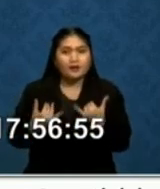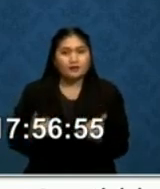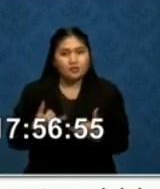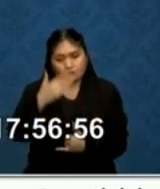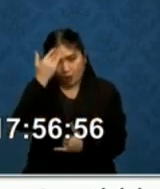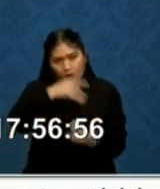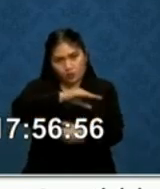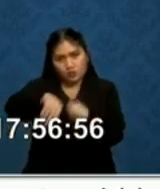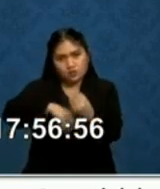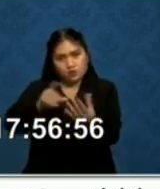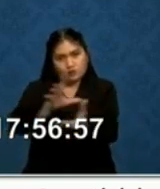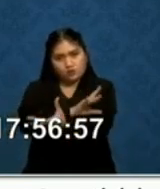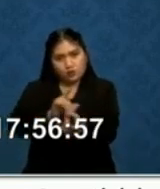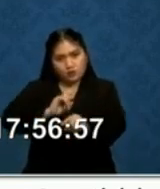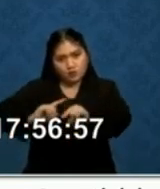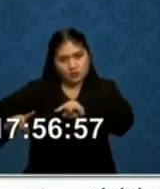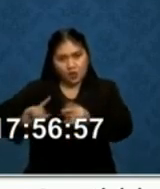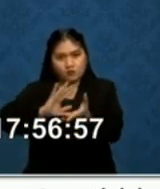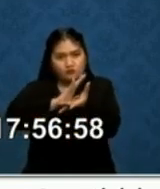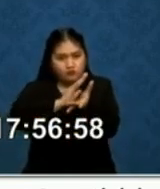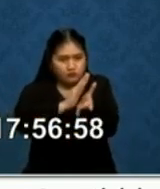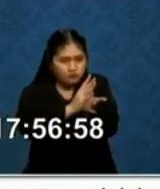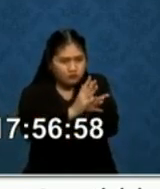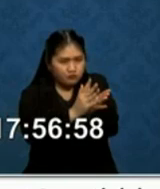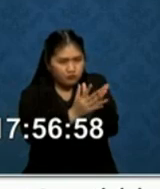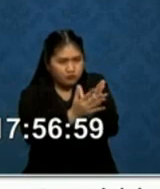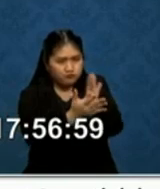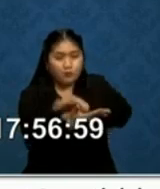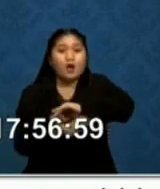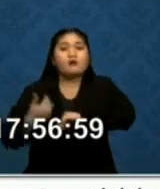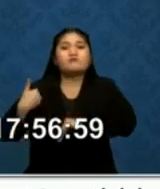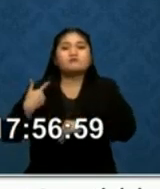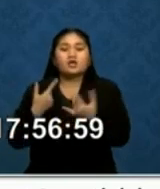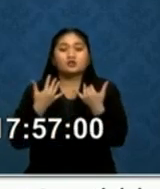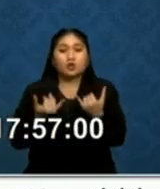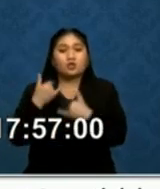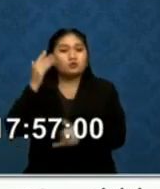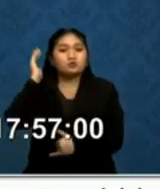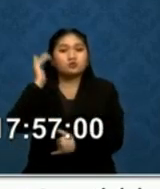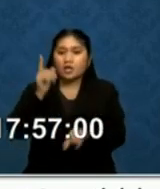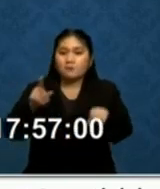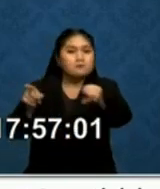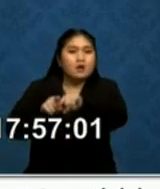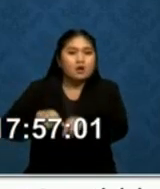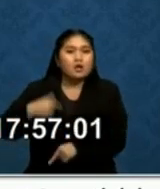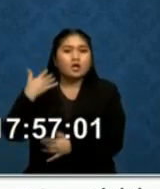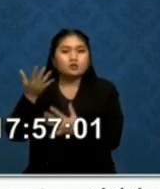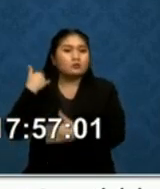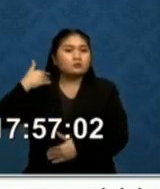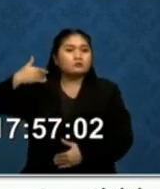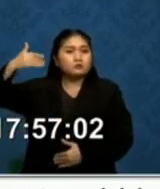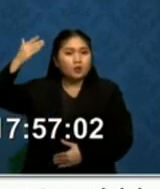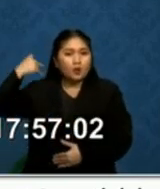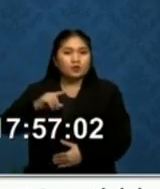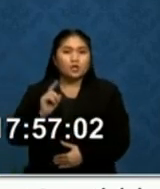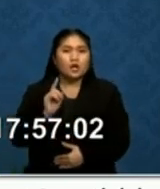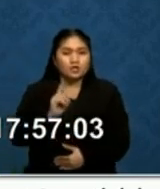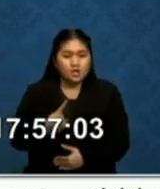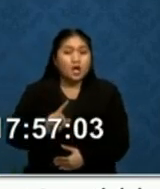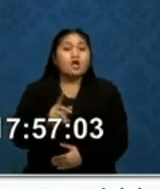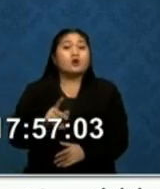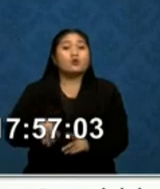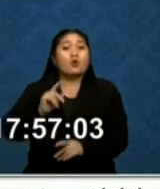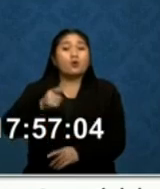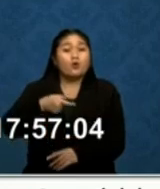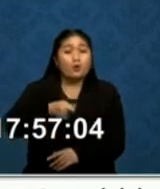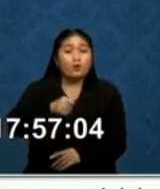พเศรษฐกิจสังคมและวัฒนธรรมเปลี่ยนแปลงไปเรื่อยๆค่ะและแม้แต่ผู้ชายเองนะคะซึ่งในอดีตนะคะป.อาญานะคะ